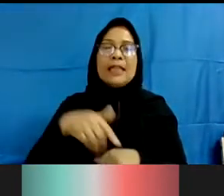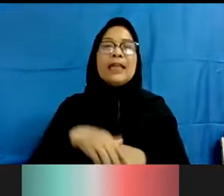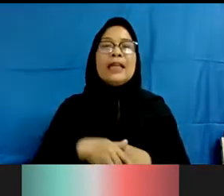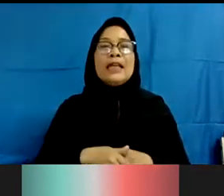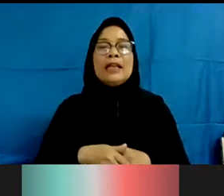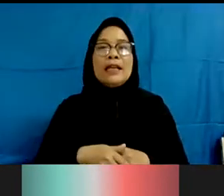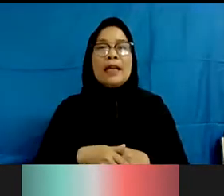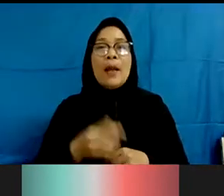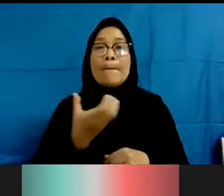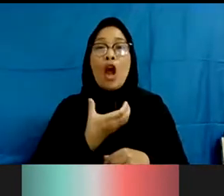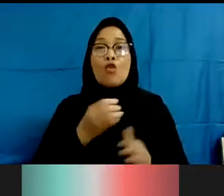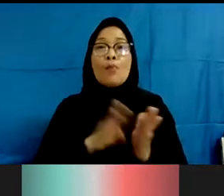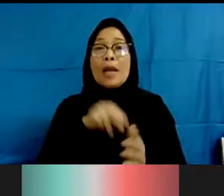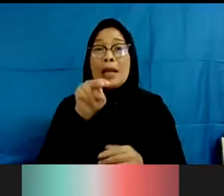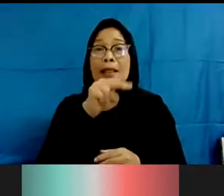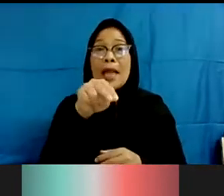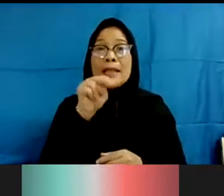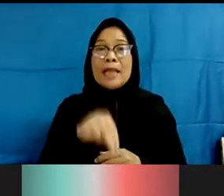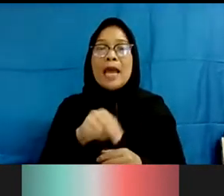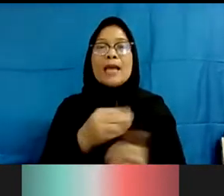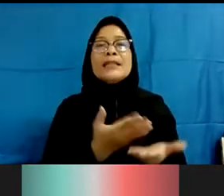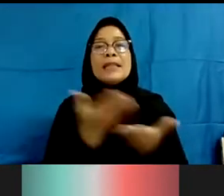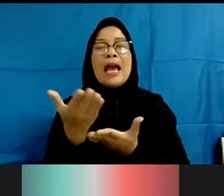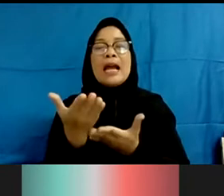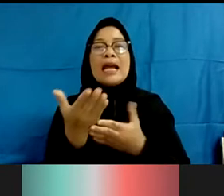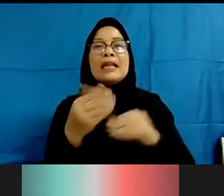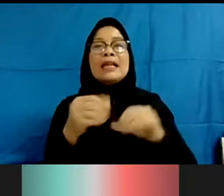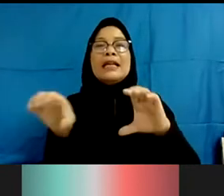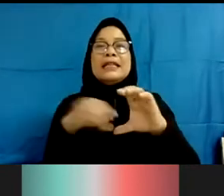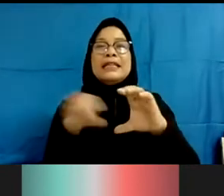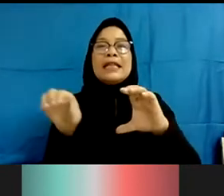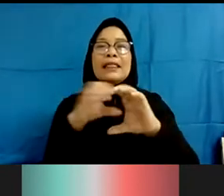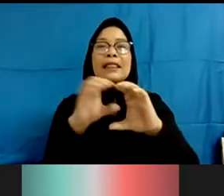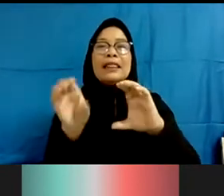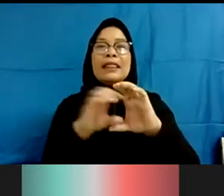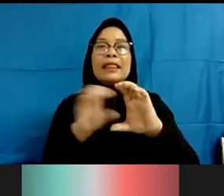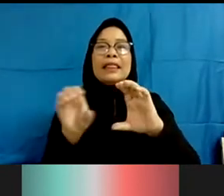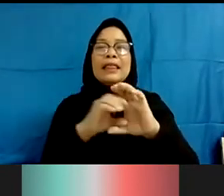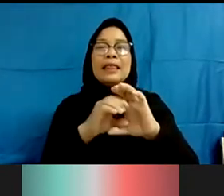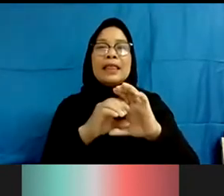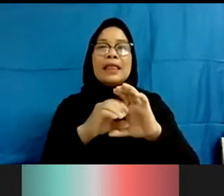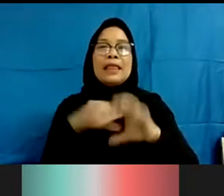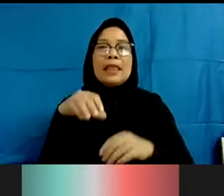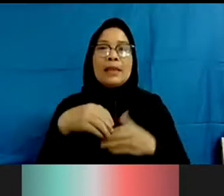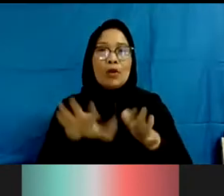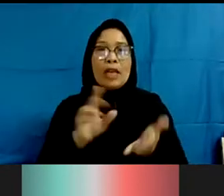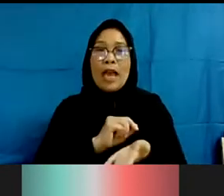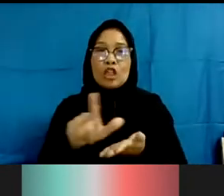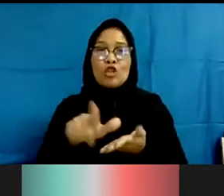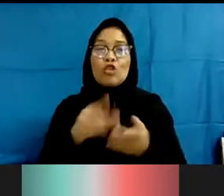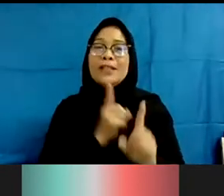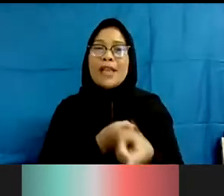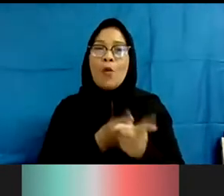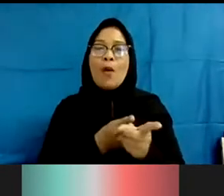seperti biasa yang mau bertanya, boleh silakan chat dan juga ditulis di Q&A. Beberapa pertanyaan sudah dijawab juga langsung di Q&A oleh